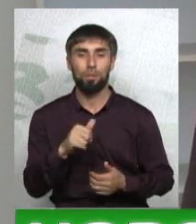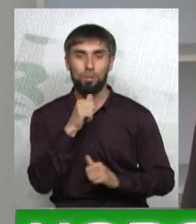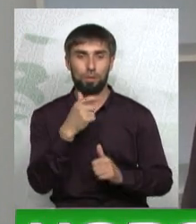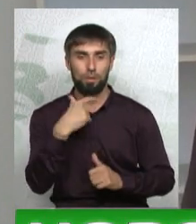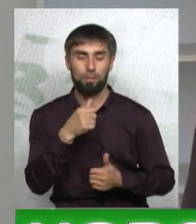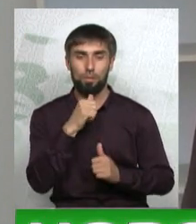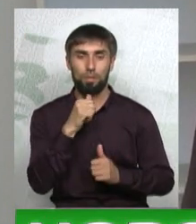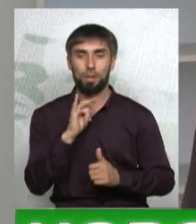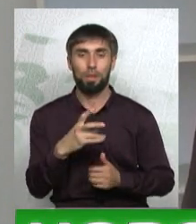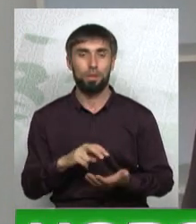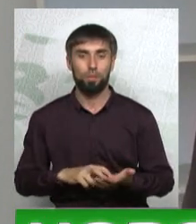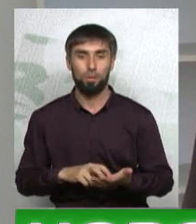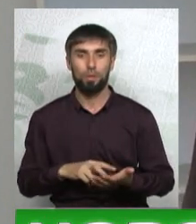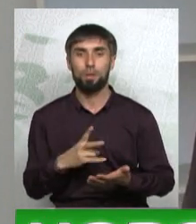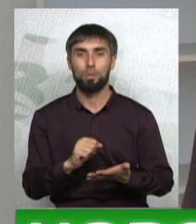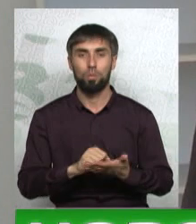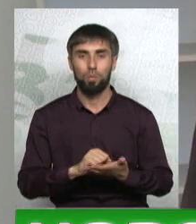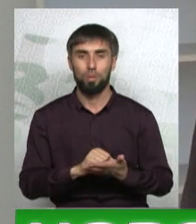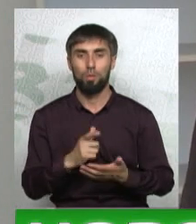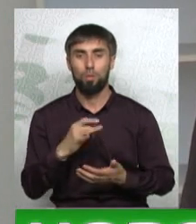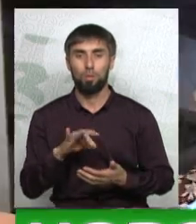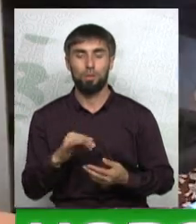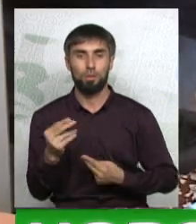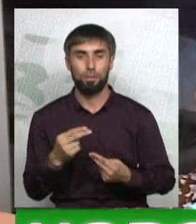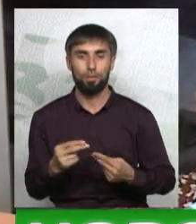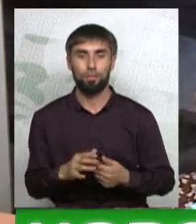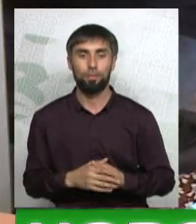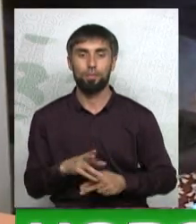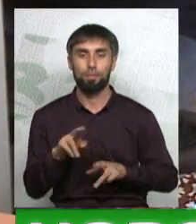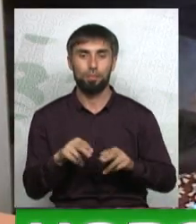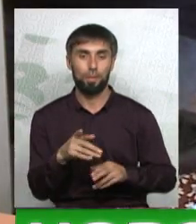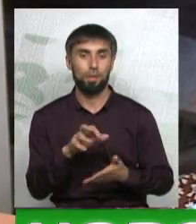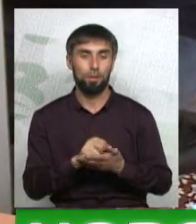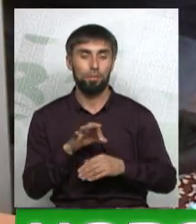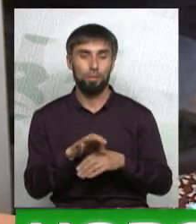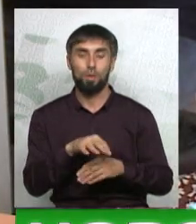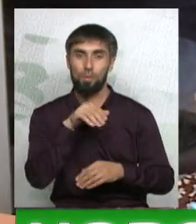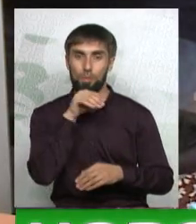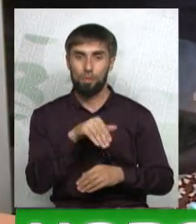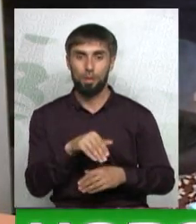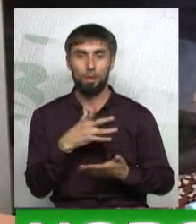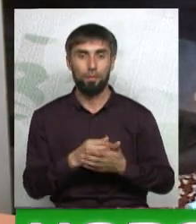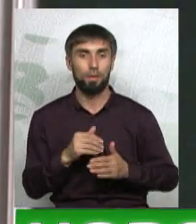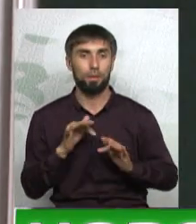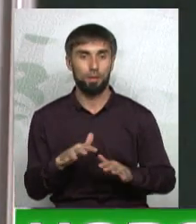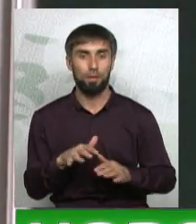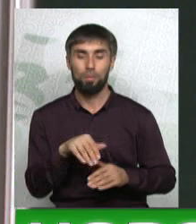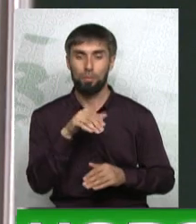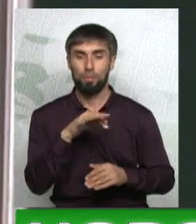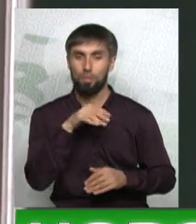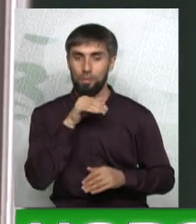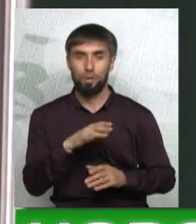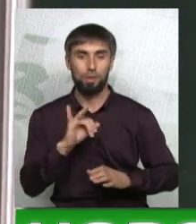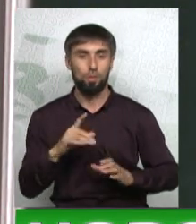себя, пробовать и не бояться ни бумаги, ни холста, ни красок. Занятия с ребятами проводят профессионалы своего дела. Профессоры